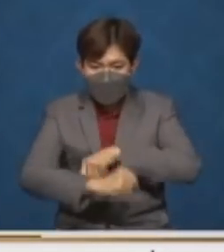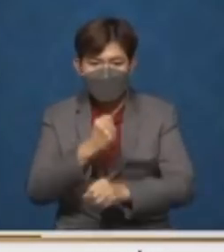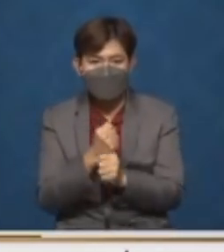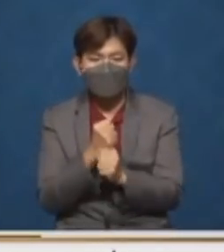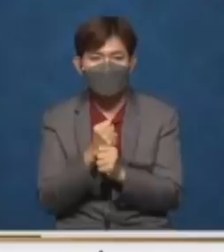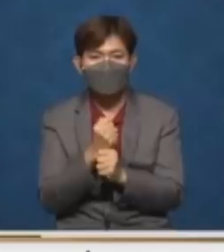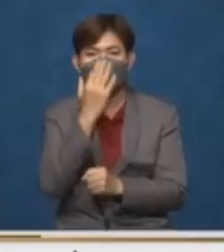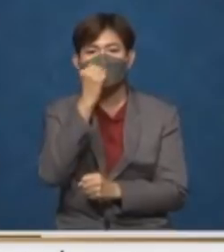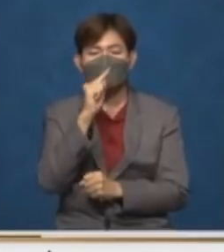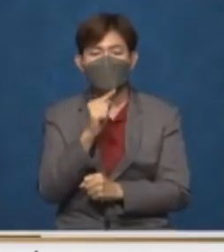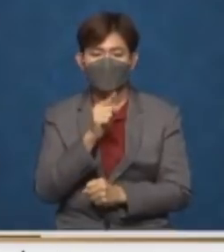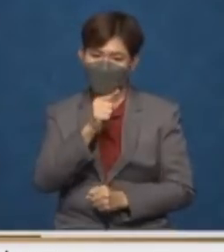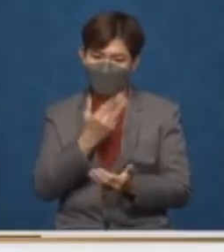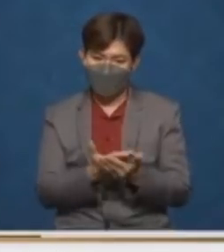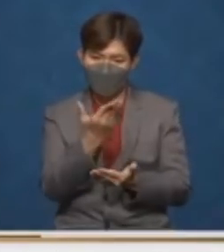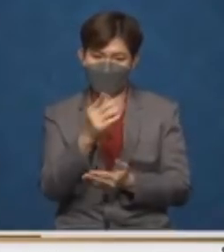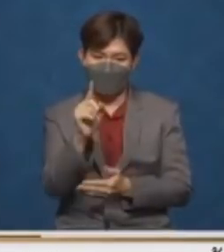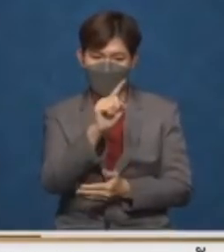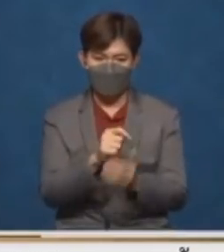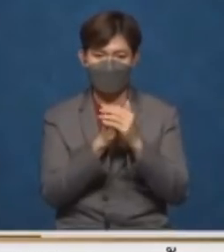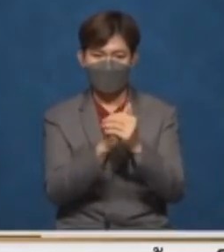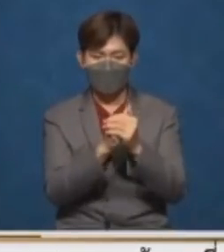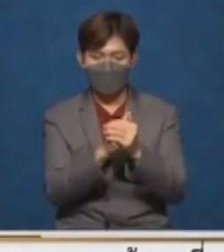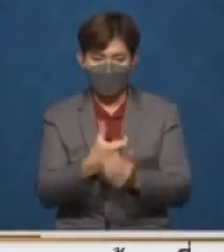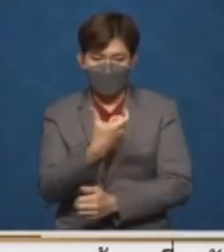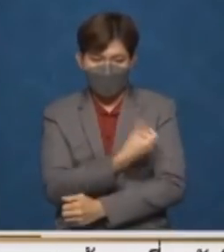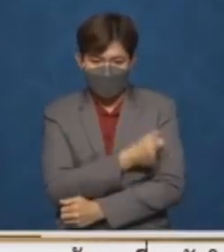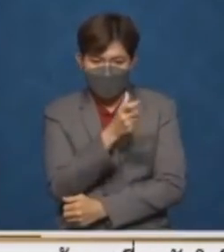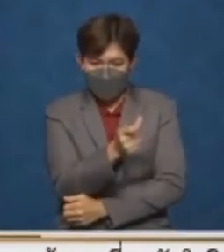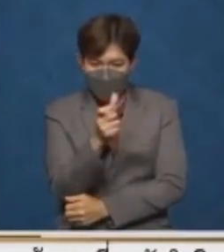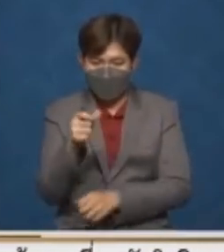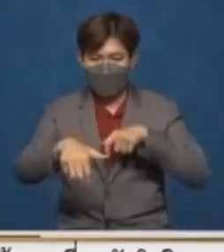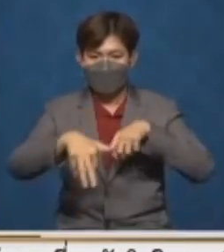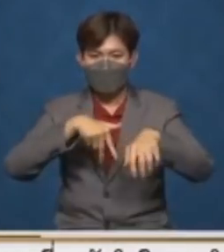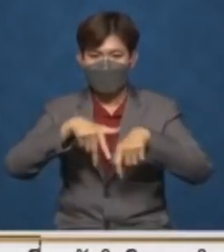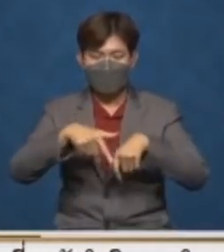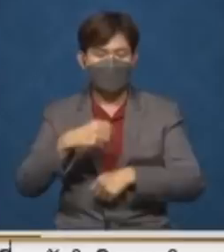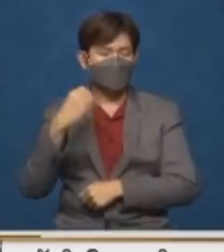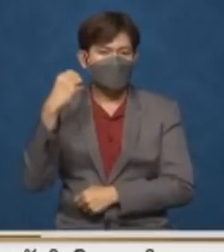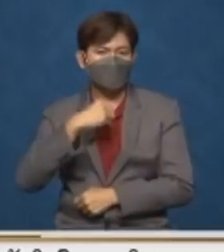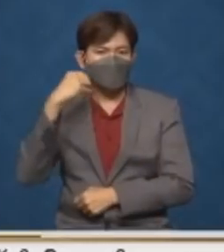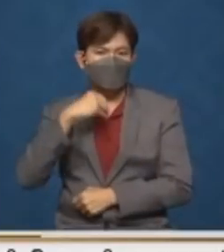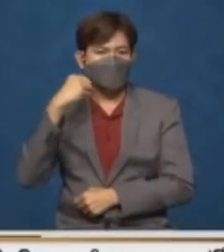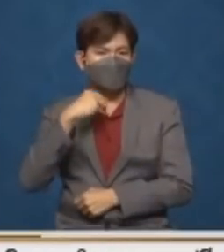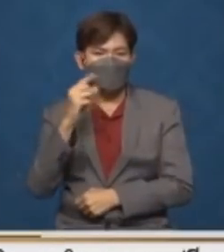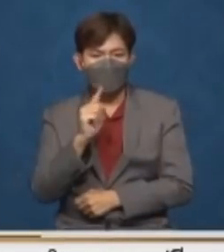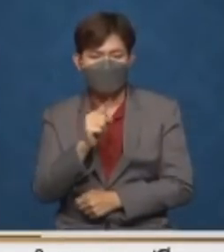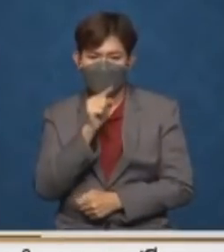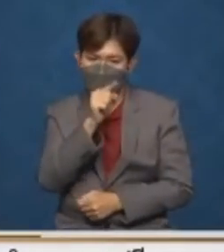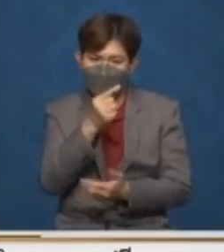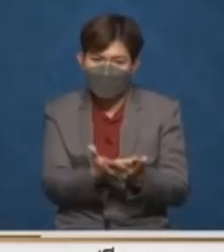การจัดซือวัคซีนชิโนวักศ์ เพื่อฉีดให้ประชาชนใประเทศหลายครั้ง เป็นการจัดซื้